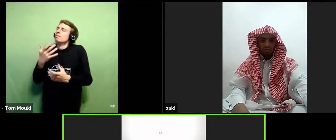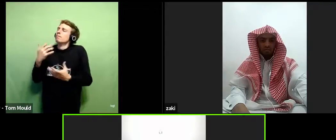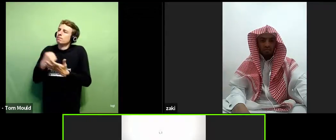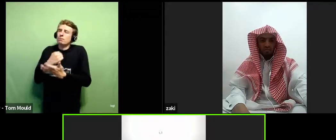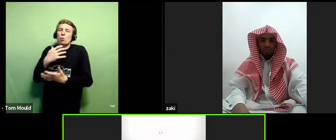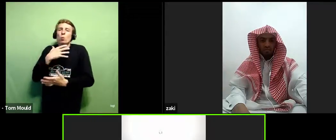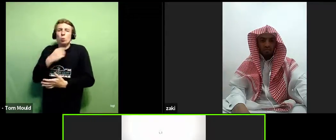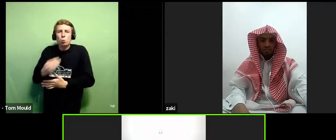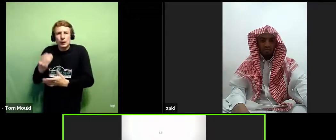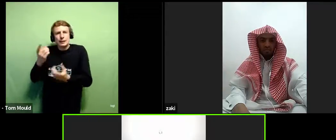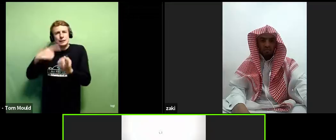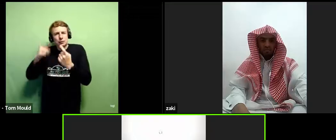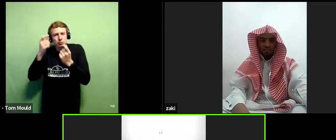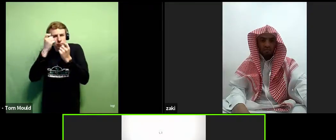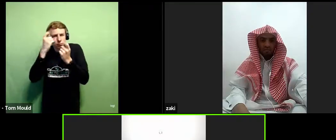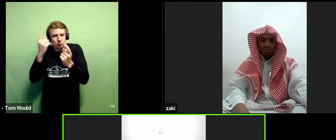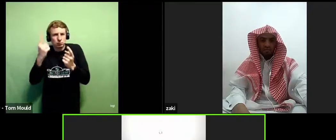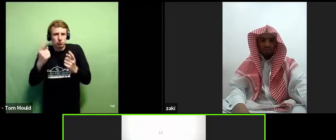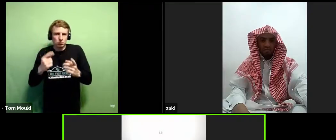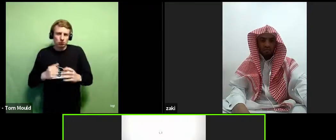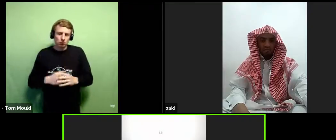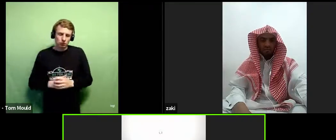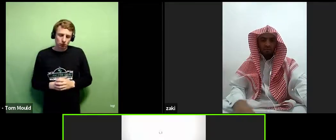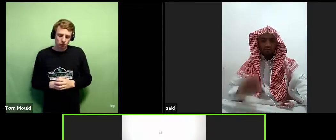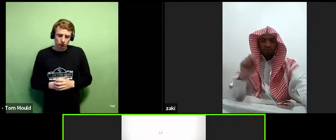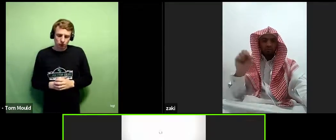شهر رمضان الذي